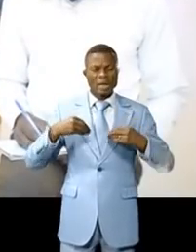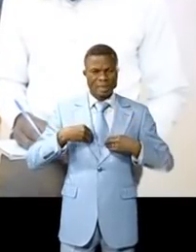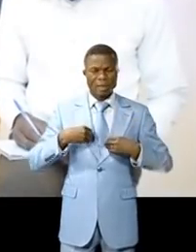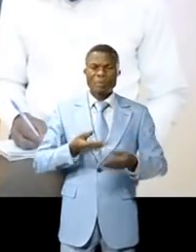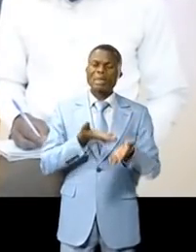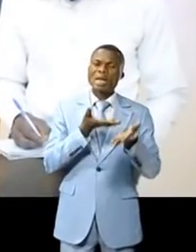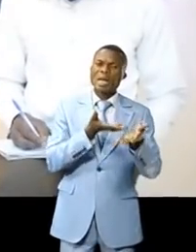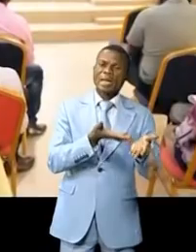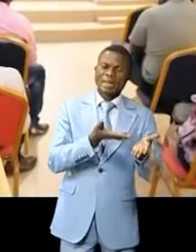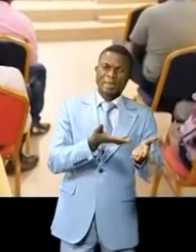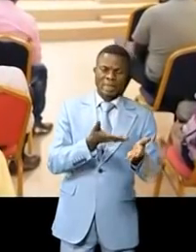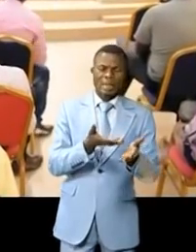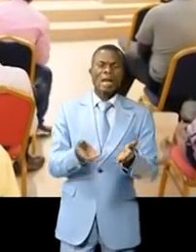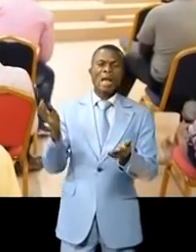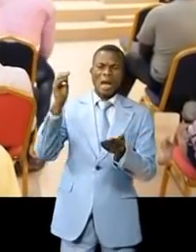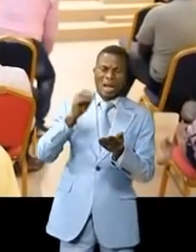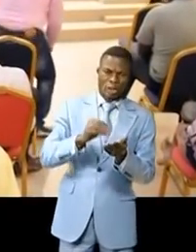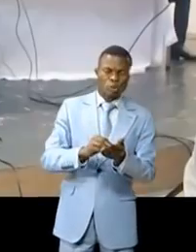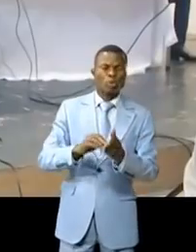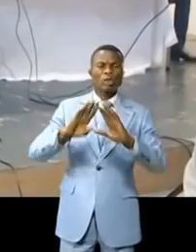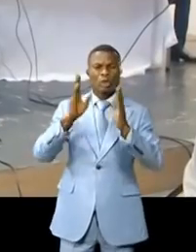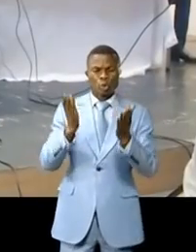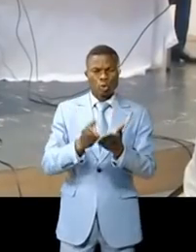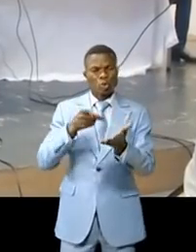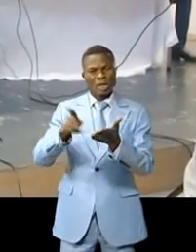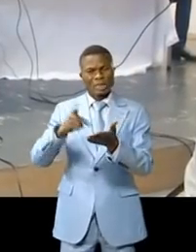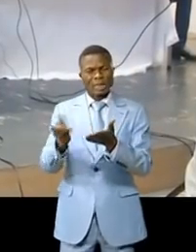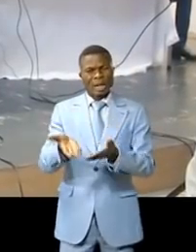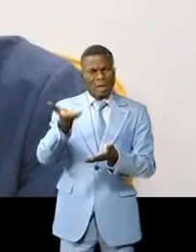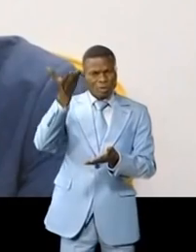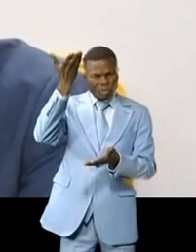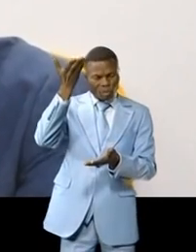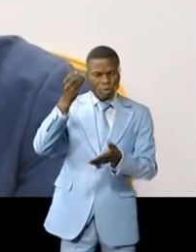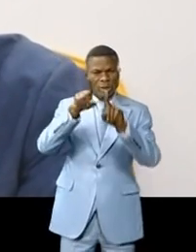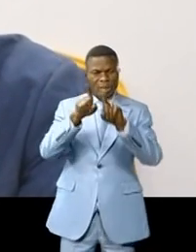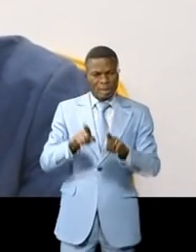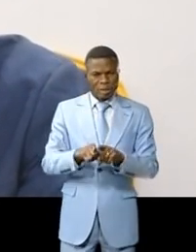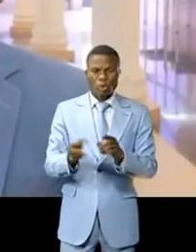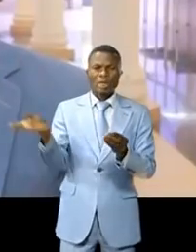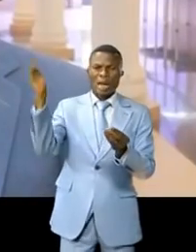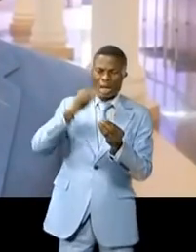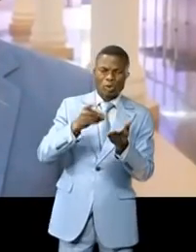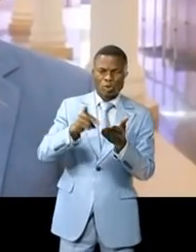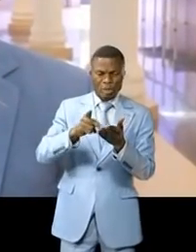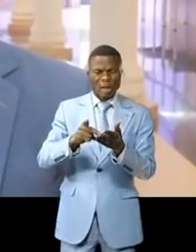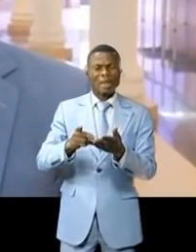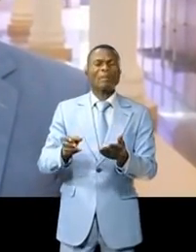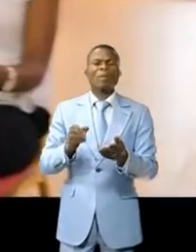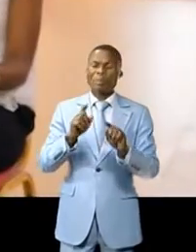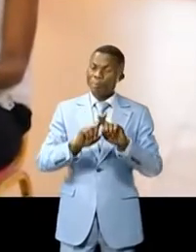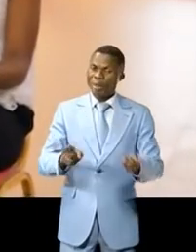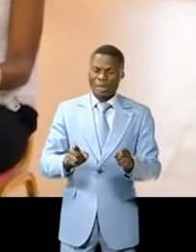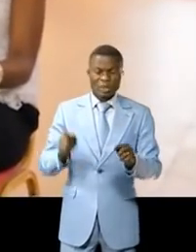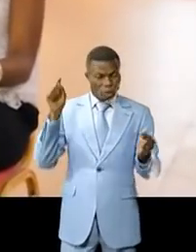au cahier des charges contenant les revendications des médecins à travers leurs représentations syndicales, les SINAMED et les